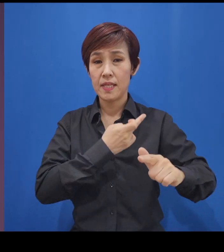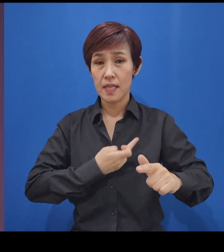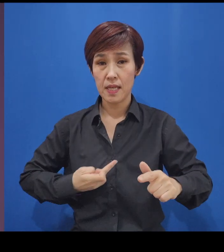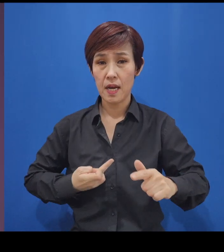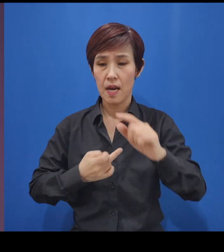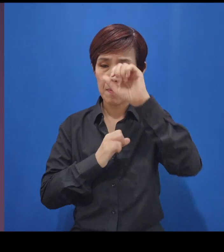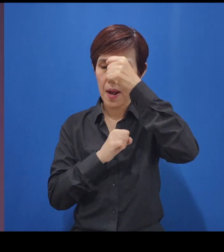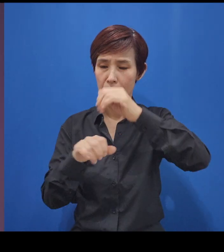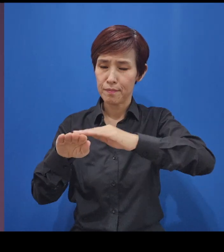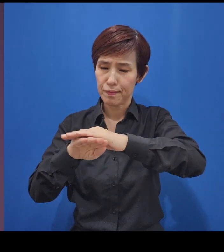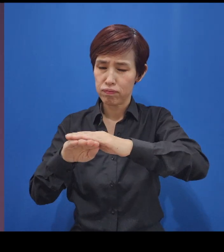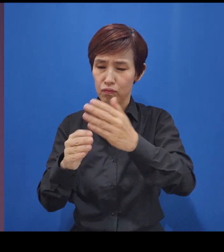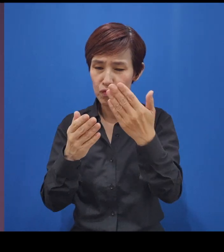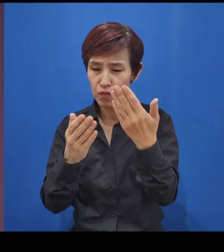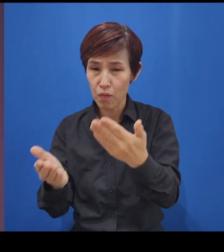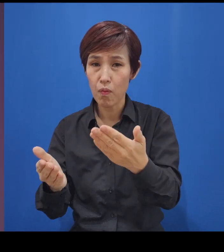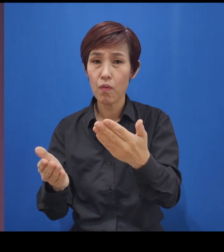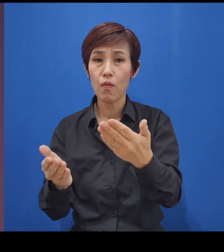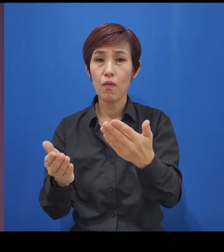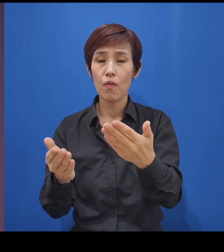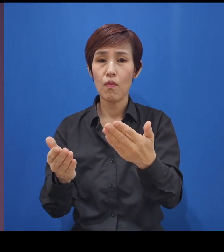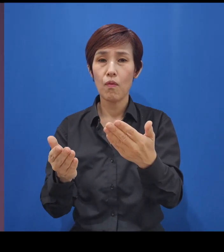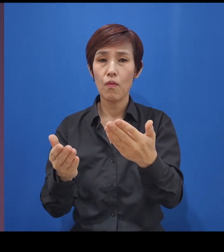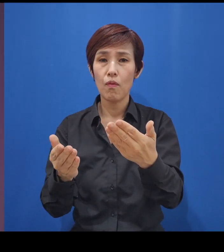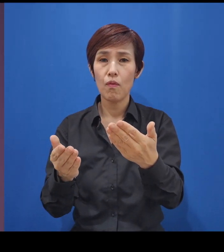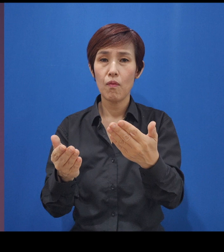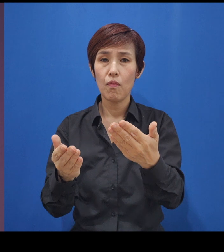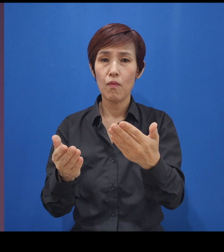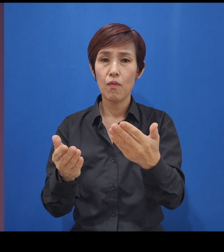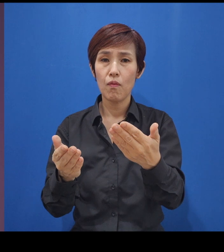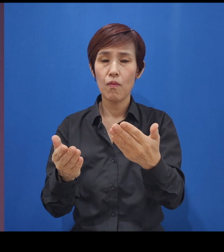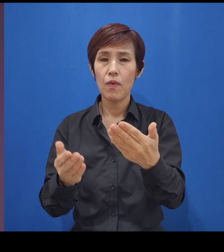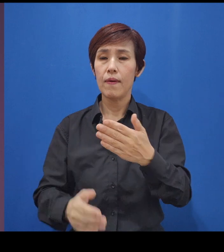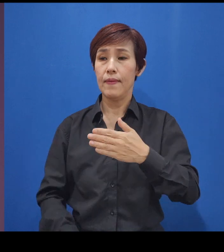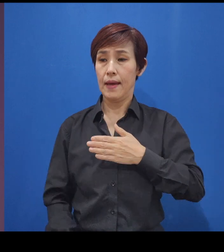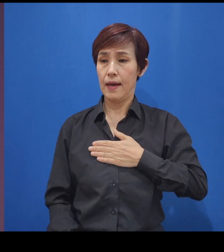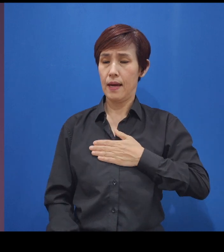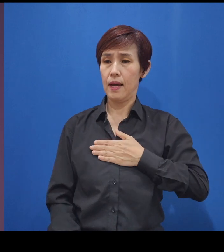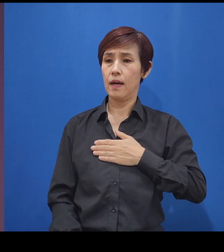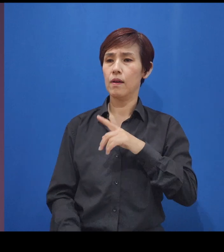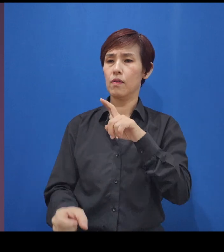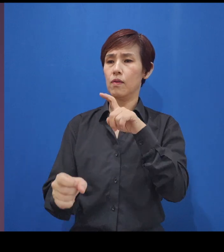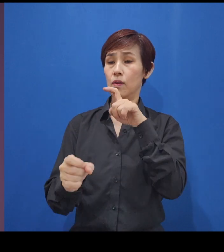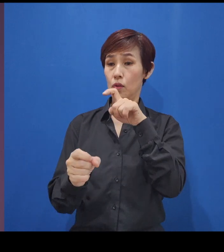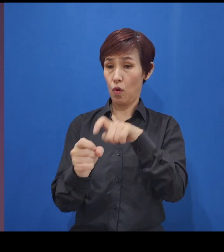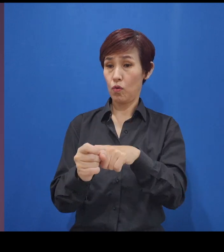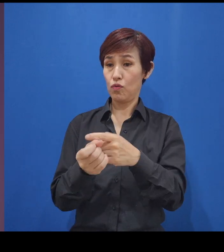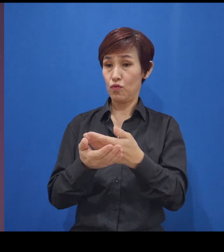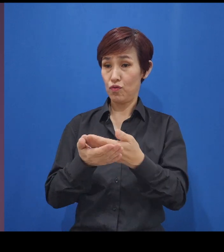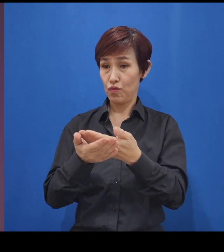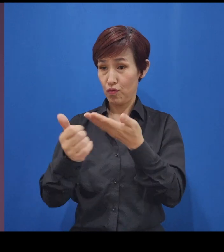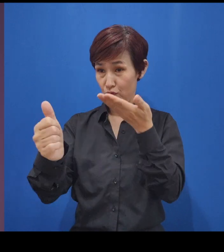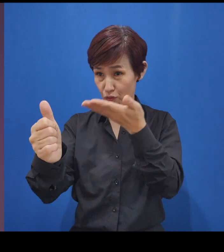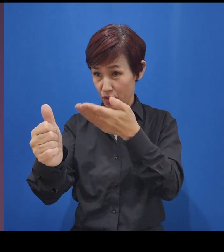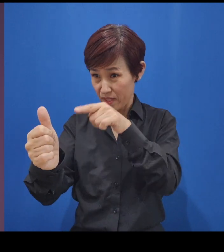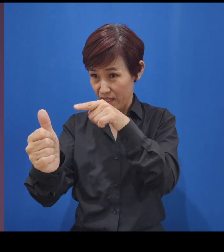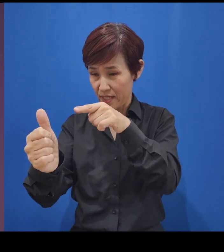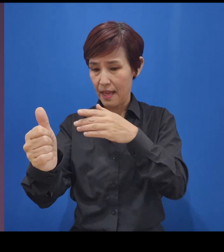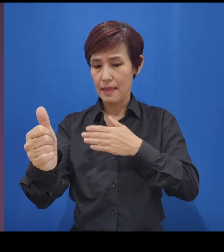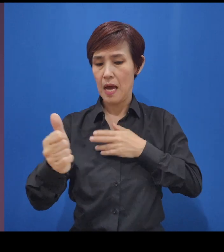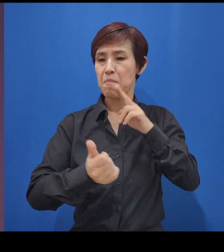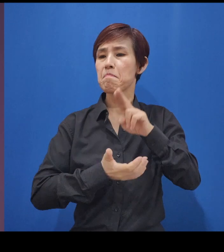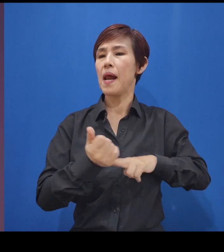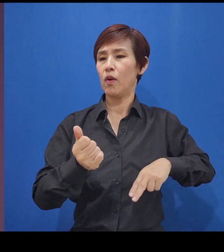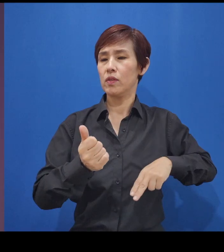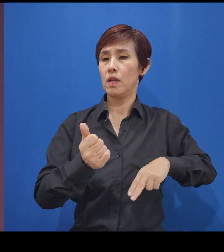발을 씻기셨고, 왜 자신에게 내가 떡을 주는 자가 그가 나를 팔 것이다, 왜